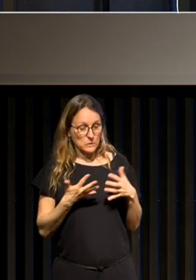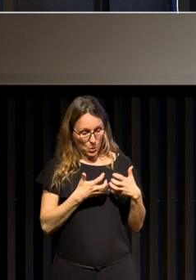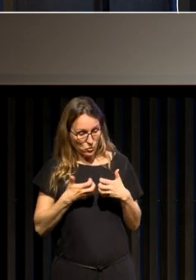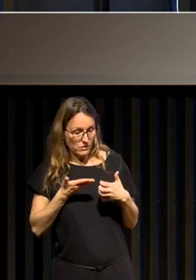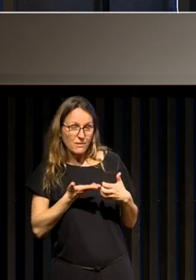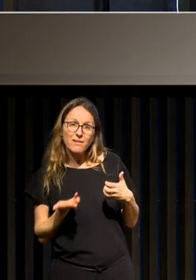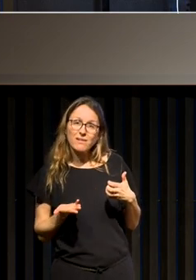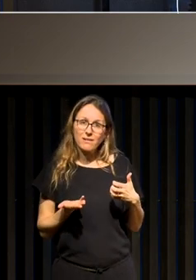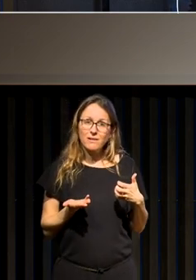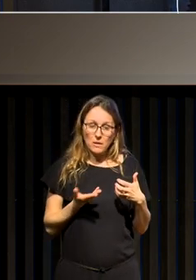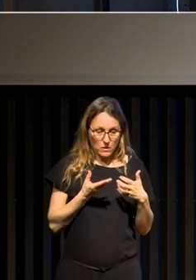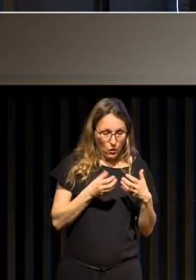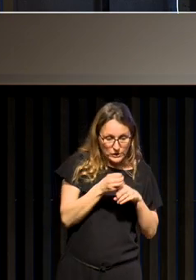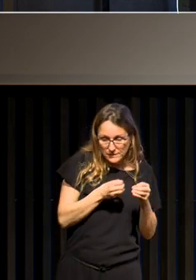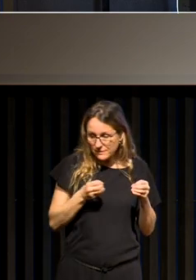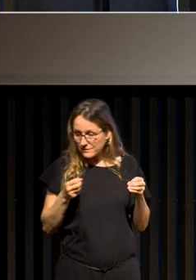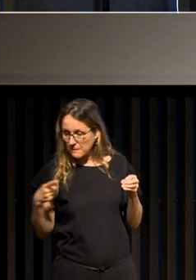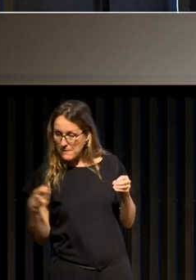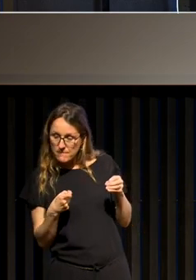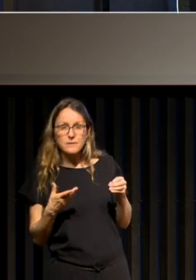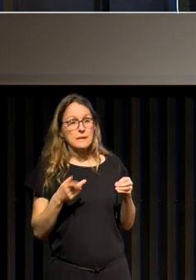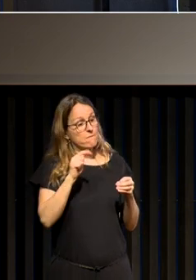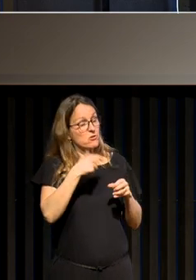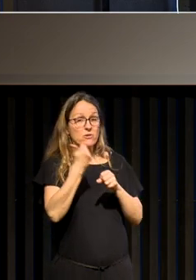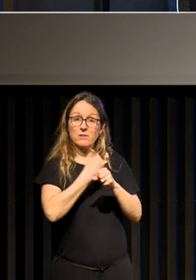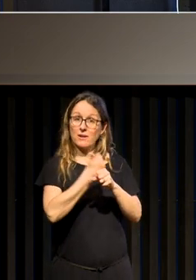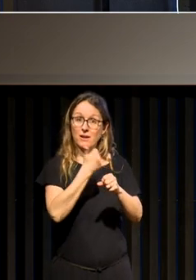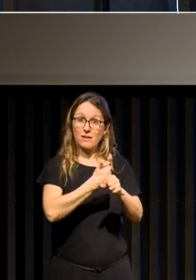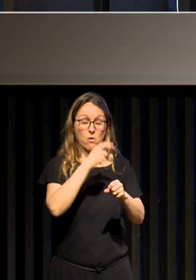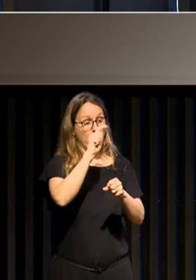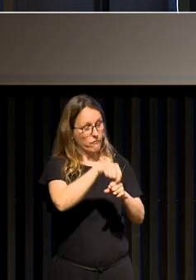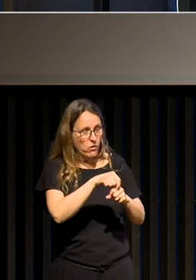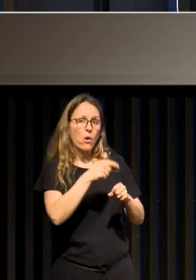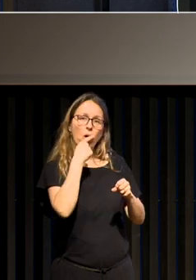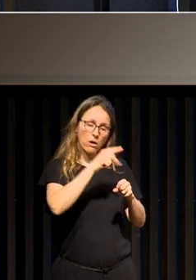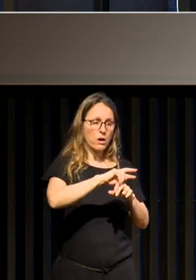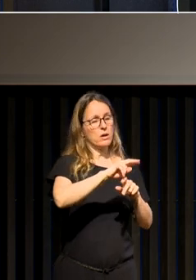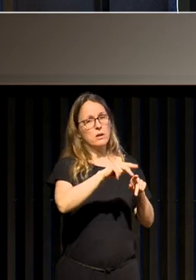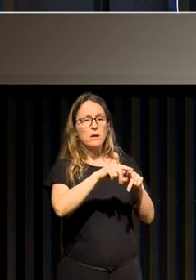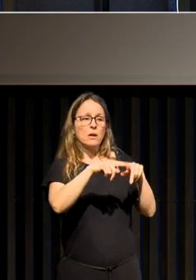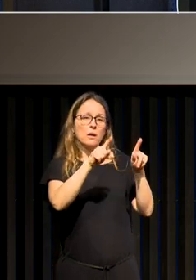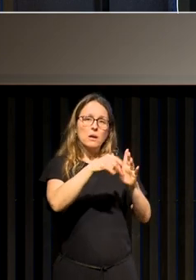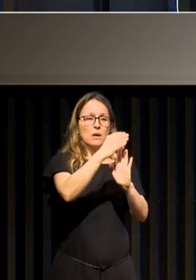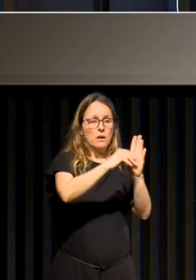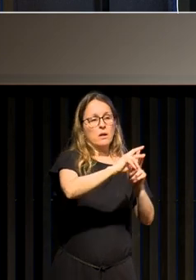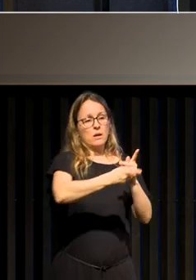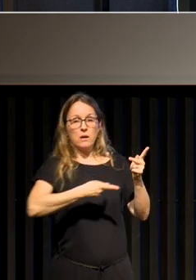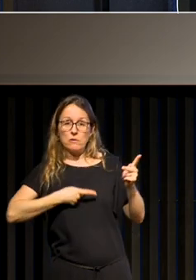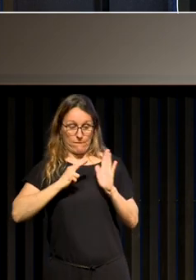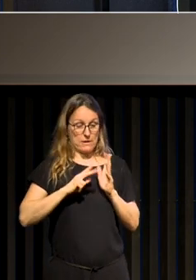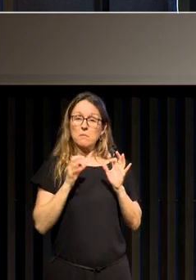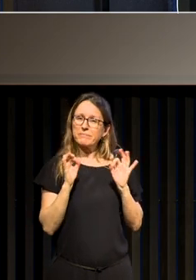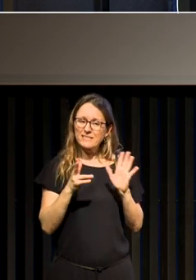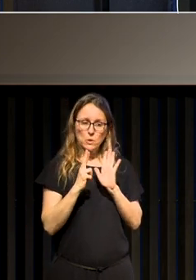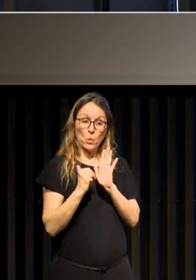leur gamète. Et chaque année, il faut qu'ils nous renvoient un avenant, etc. Donc, il y a une relation de contrat qui